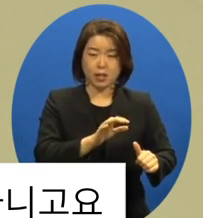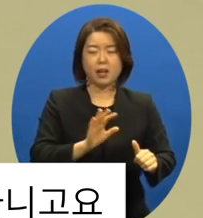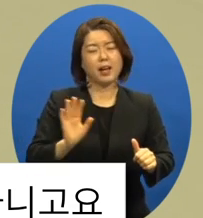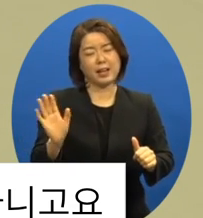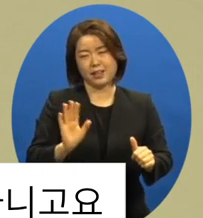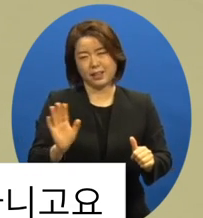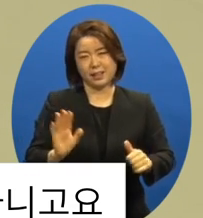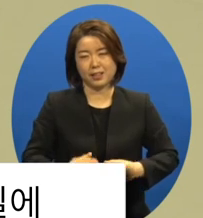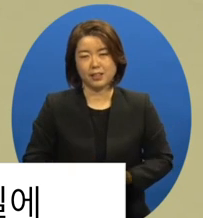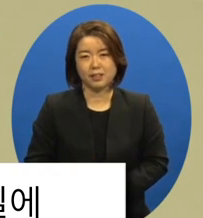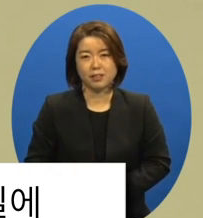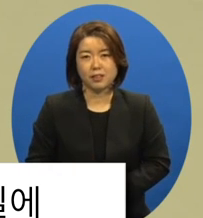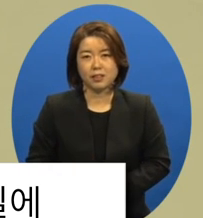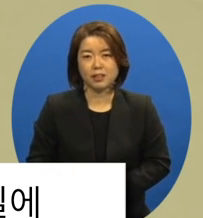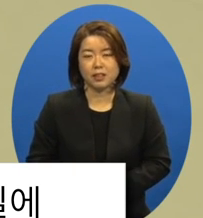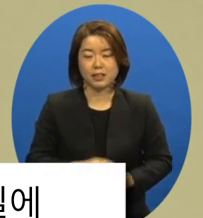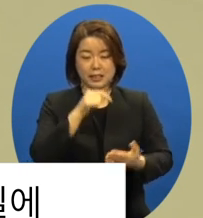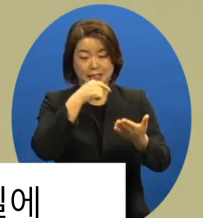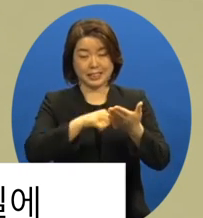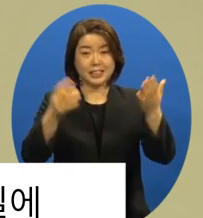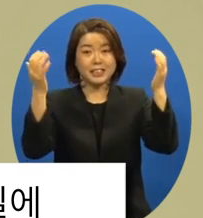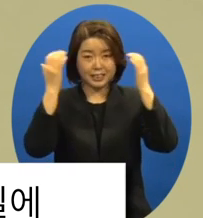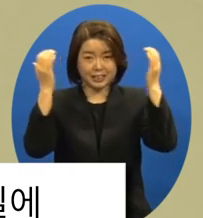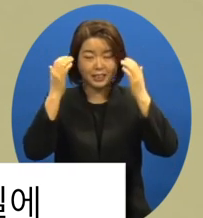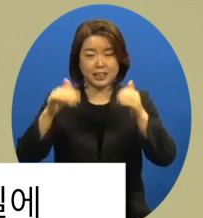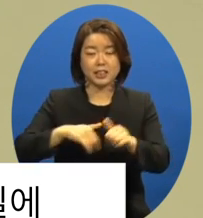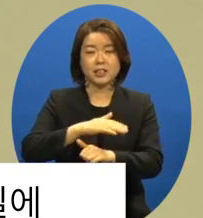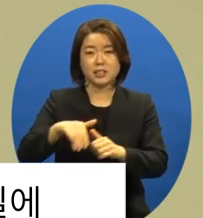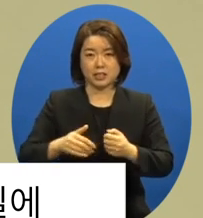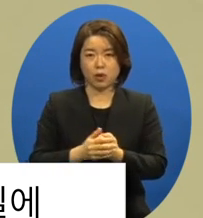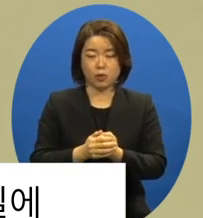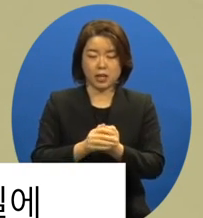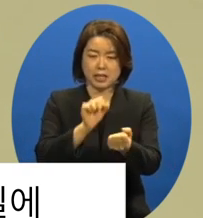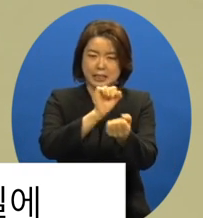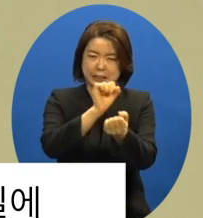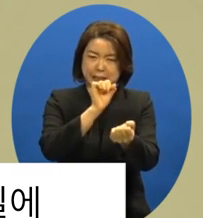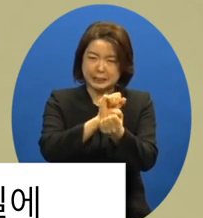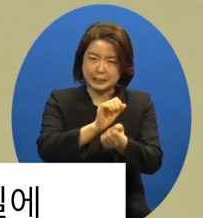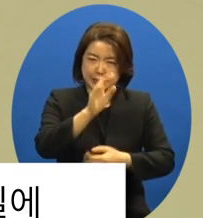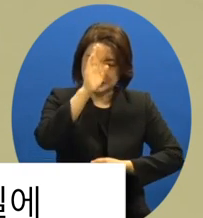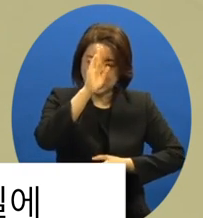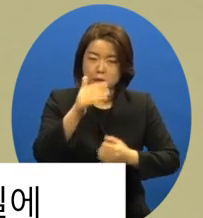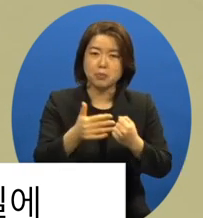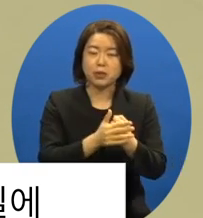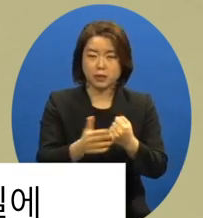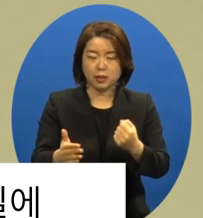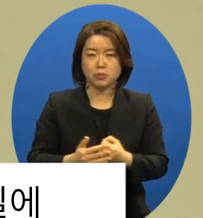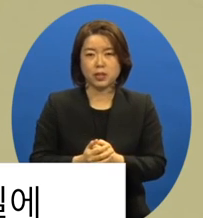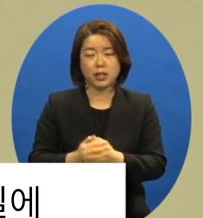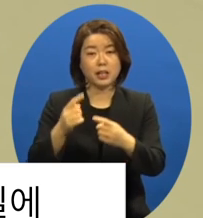아니고요. 재난 상황이죠. 전염병 때문에 교회가